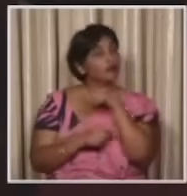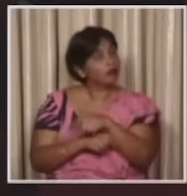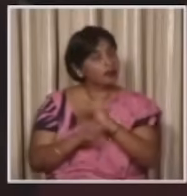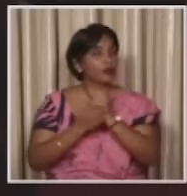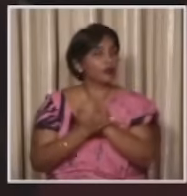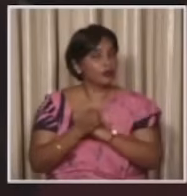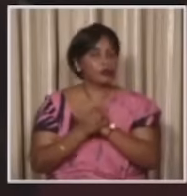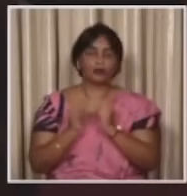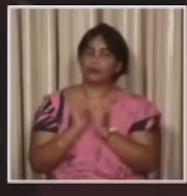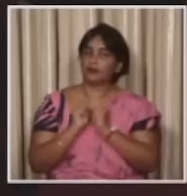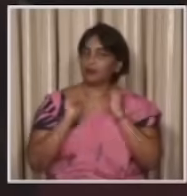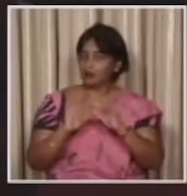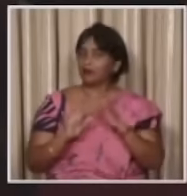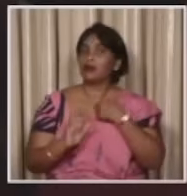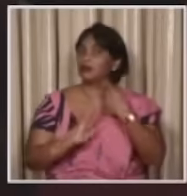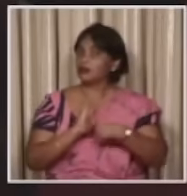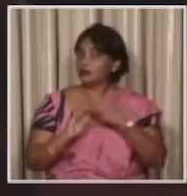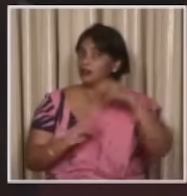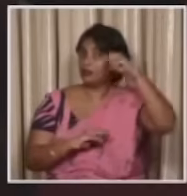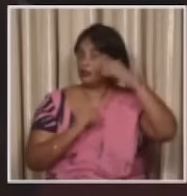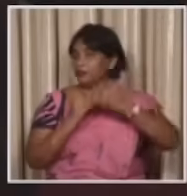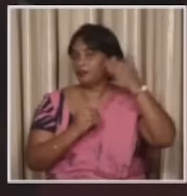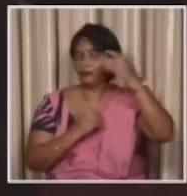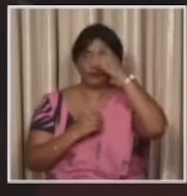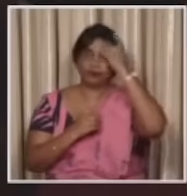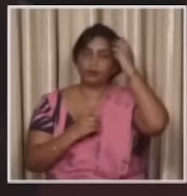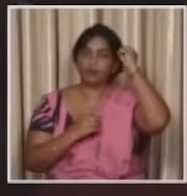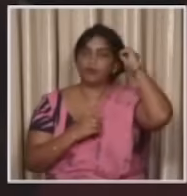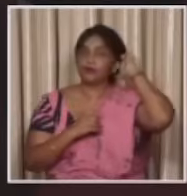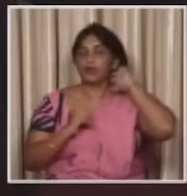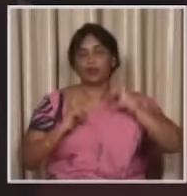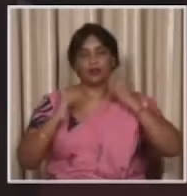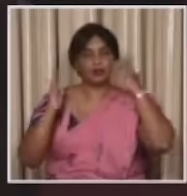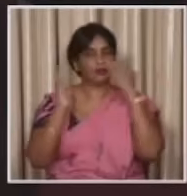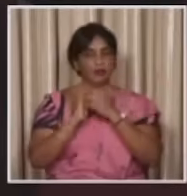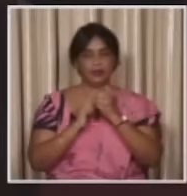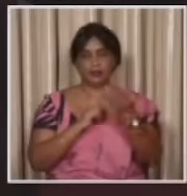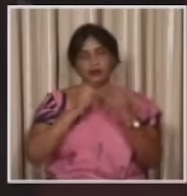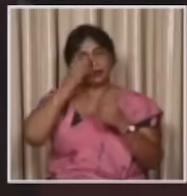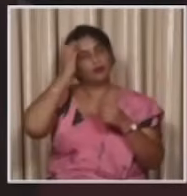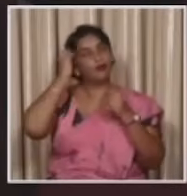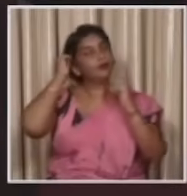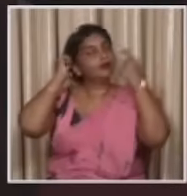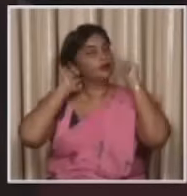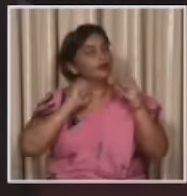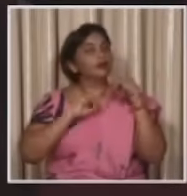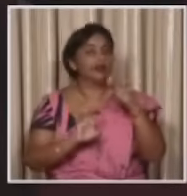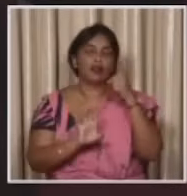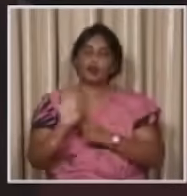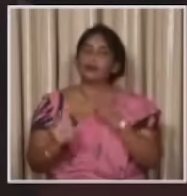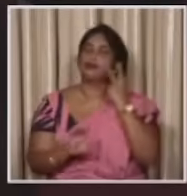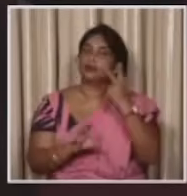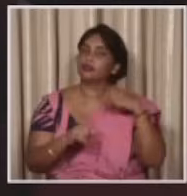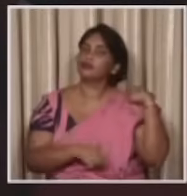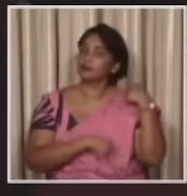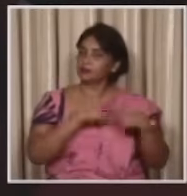සියලු දේවල් කරගන්නවා. හැබැයි රටේ විදුලි අනාගතයේ, විදුලි ක්ෂේත්‍රයේ අනාගතය පිළිබඳ කටයුතු කරන්නේ නැහැ. ගරු කතානායකතුමනි, මේක අවුරුදු 2ක් තිස්සේ